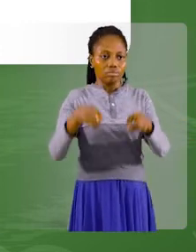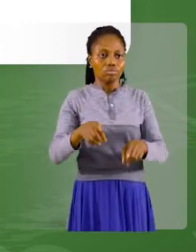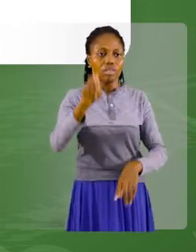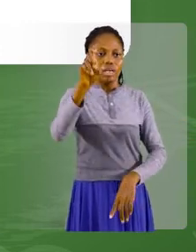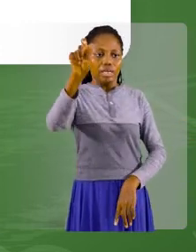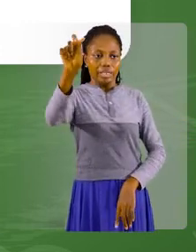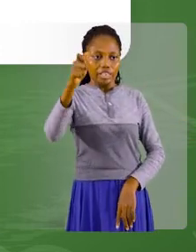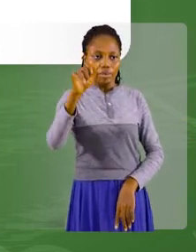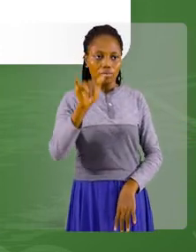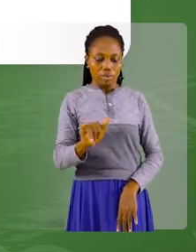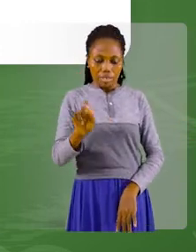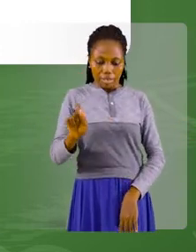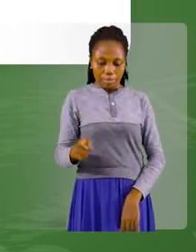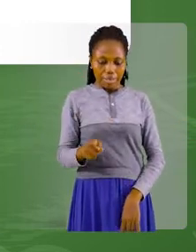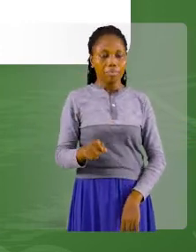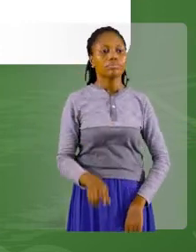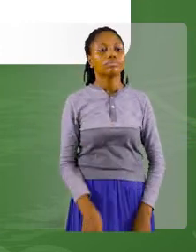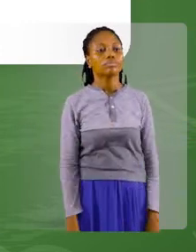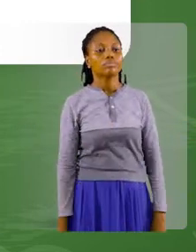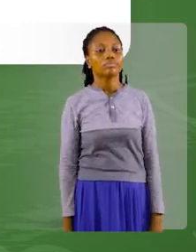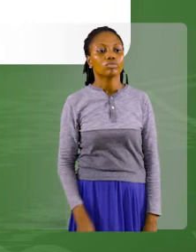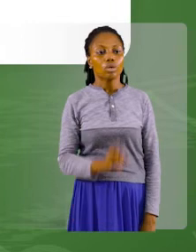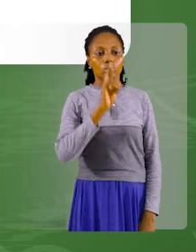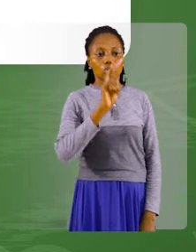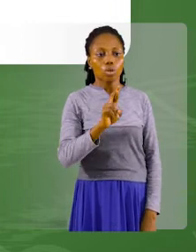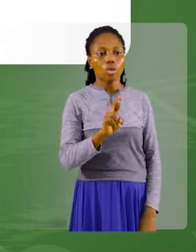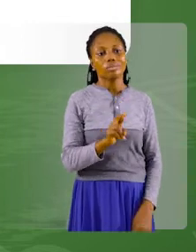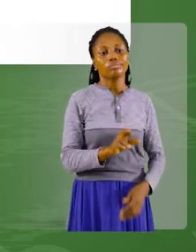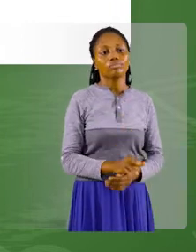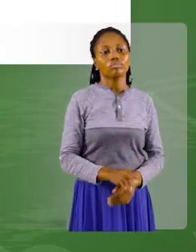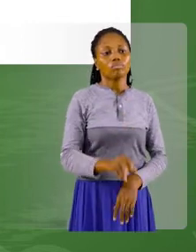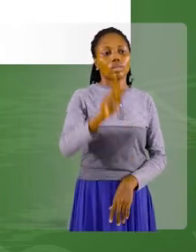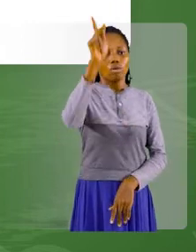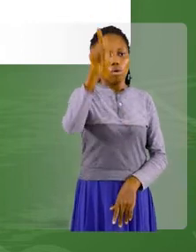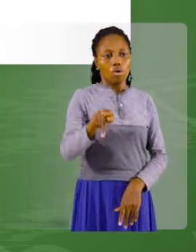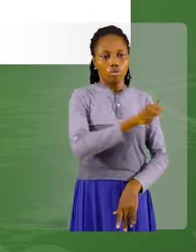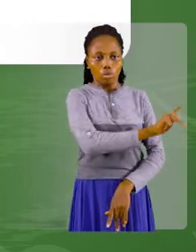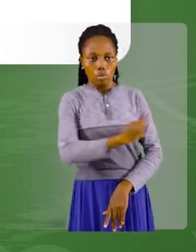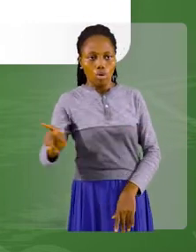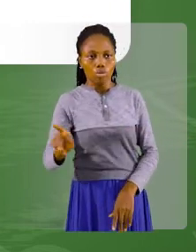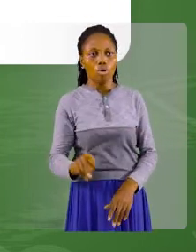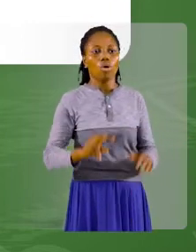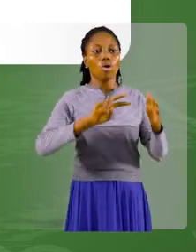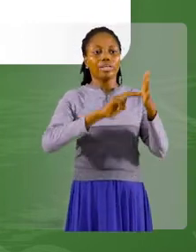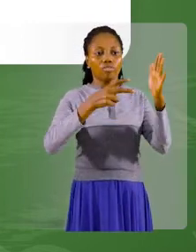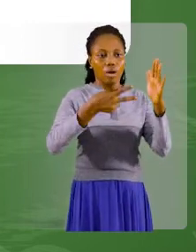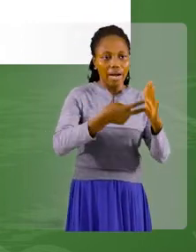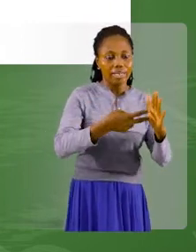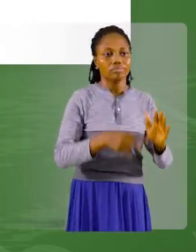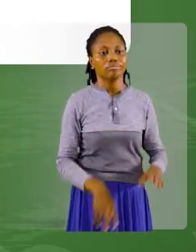de coordonnées X', Y' sont orthogonaux équivaut à